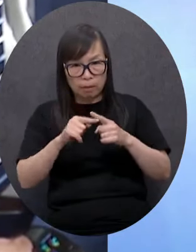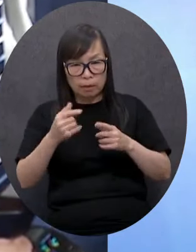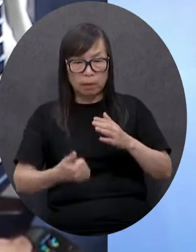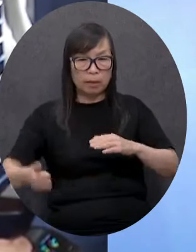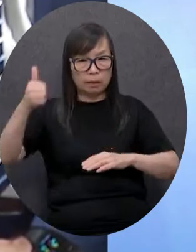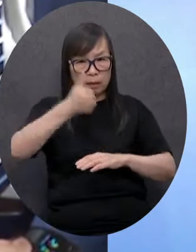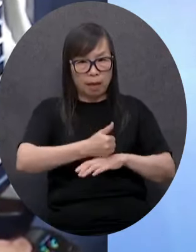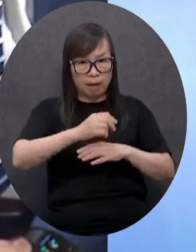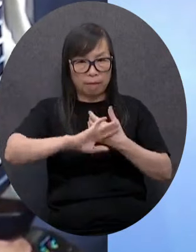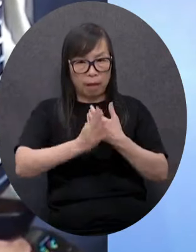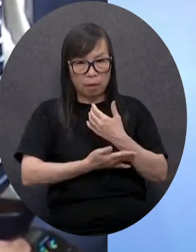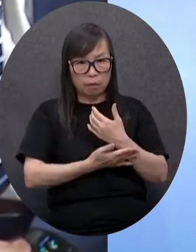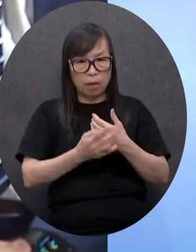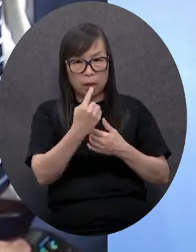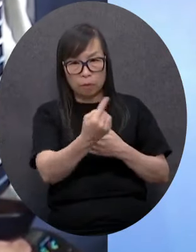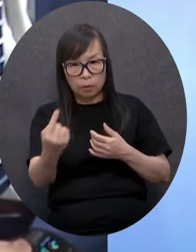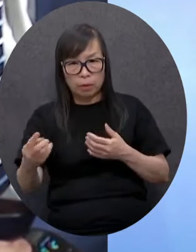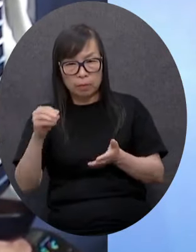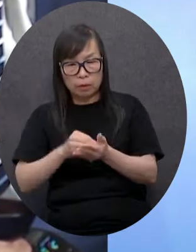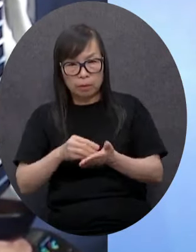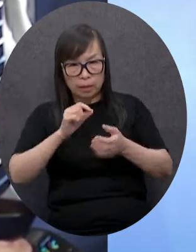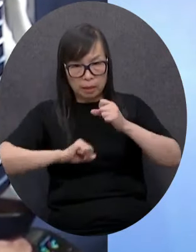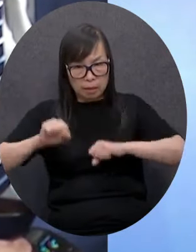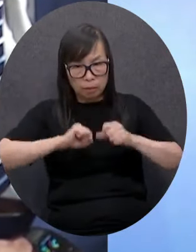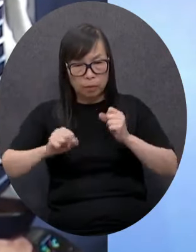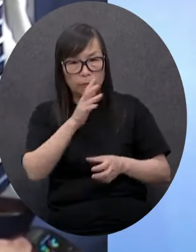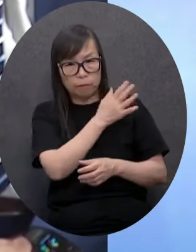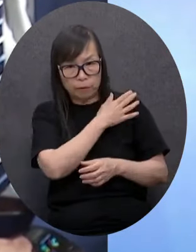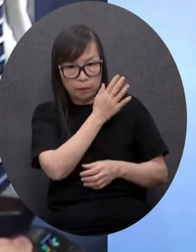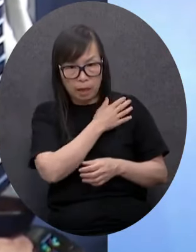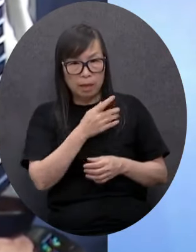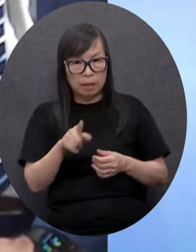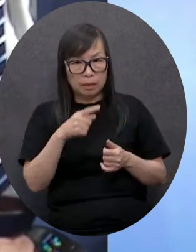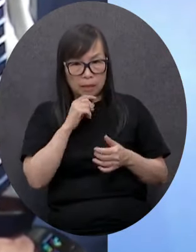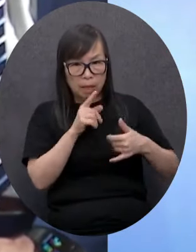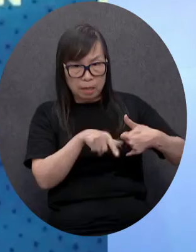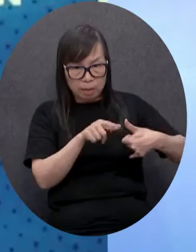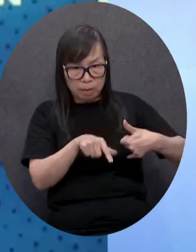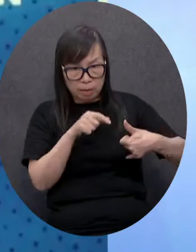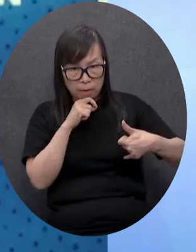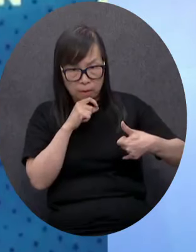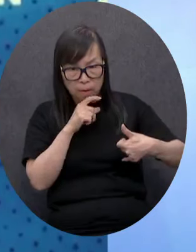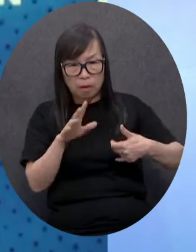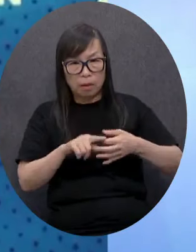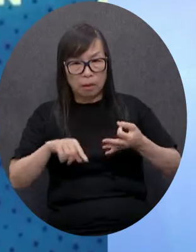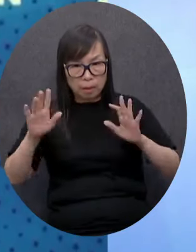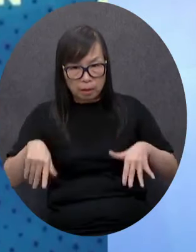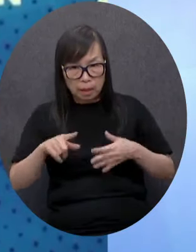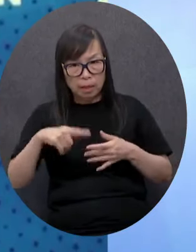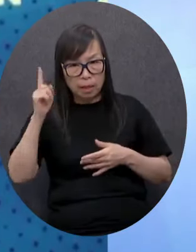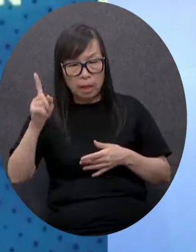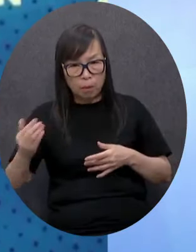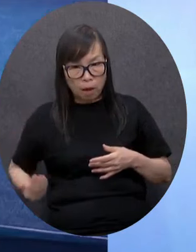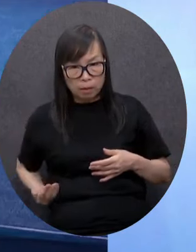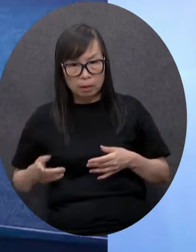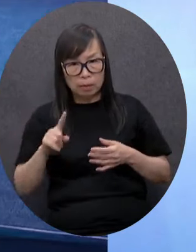law. Everyone must be accountable for their actions, even this defendant. 拜登同日在华盛顿一